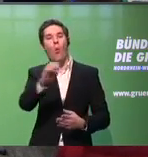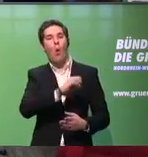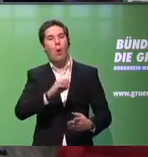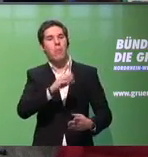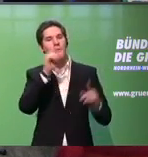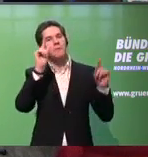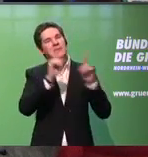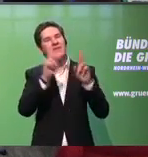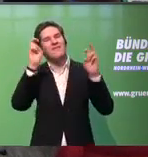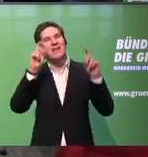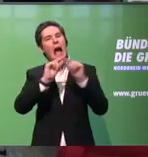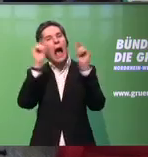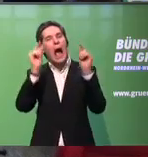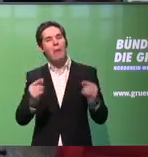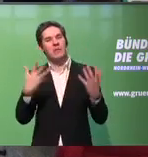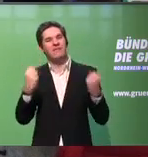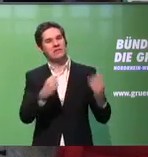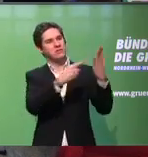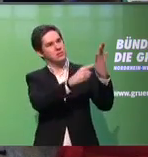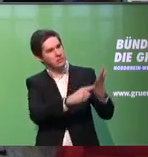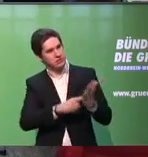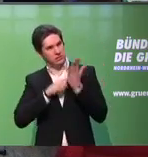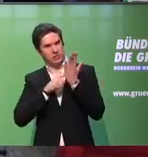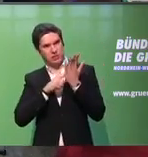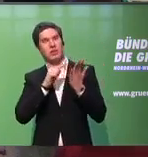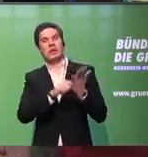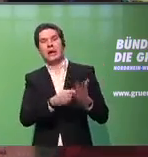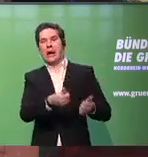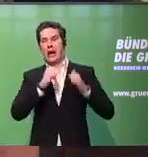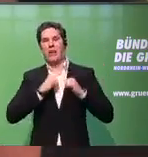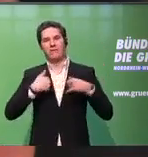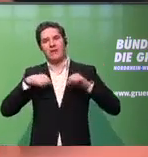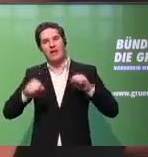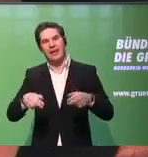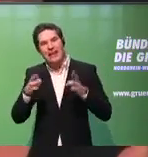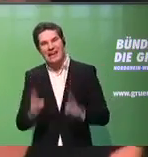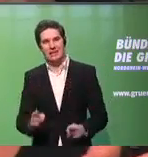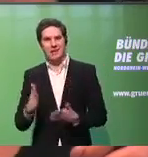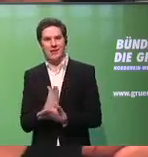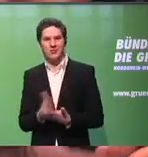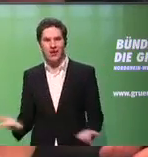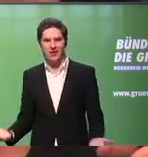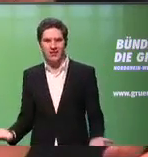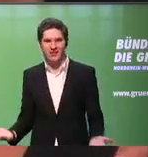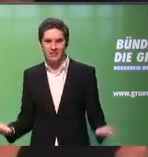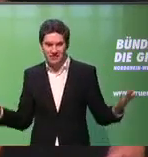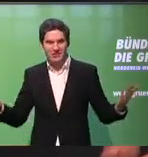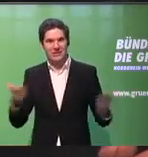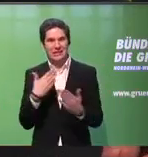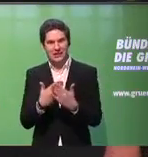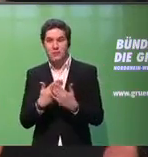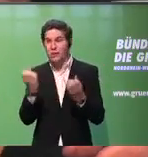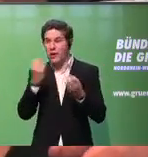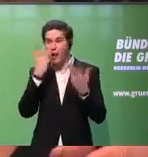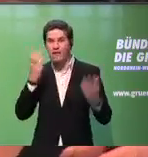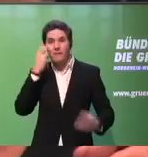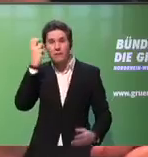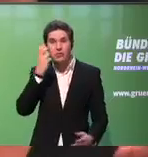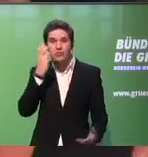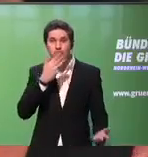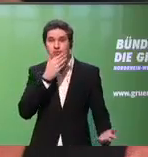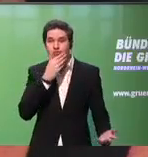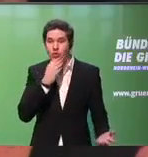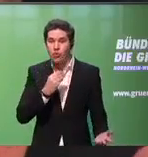den Kommunen es ermöglicht, die richtigen Entscheidungen zu treffen. Es wäre natürlich toll, wenn wir überall die